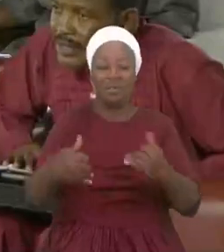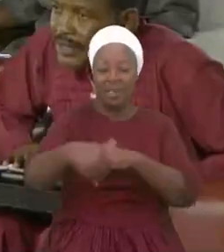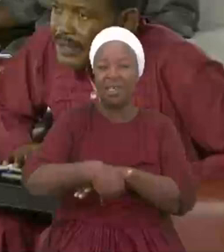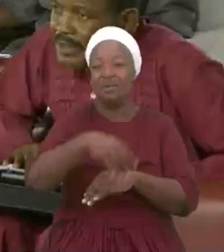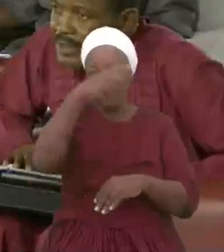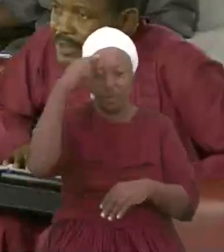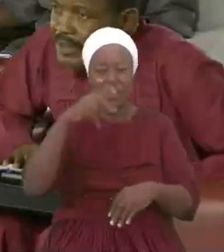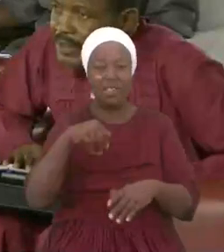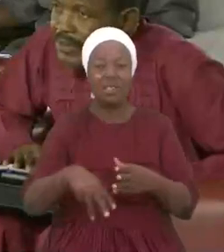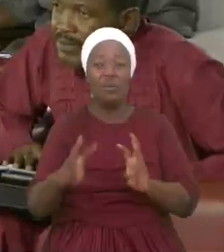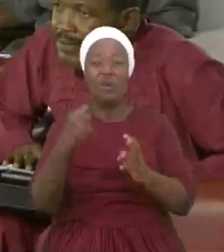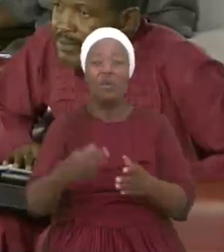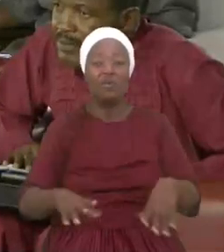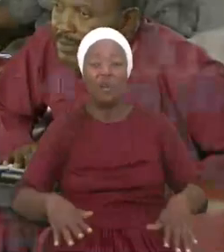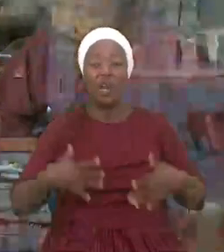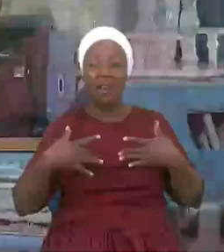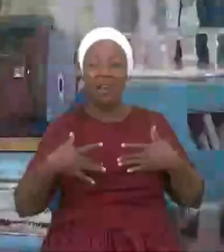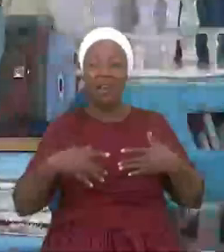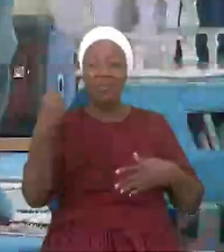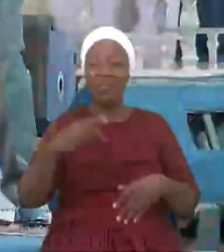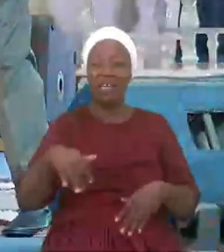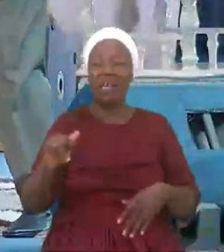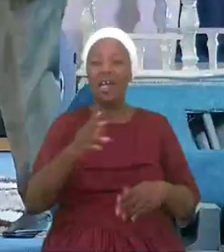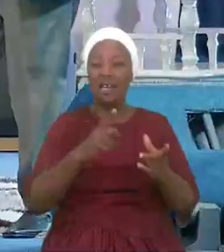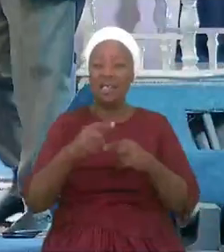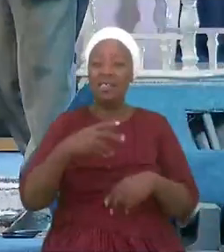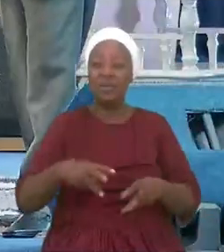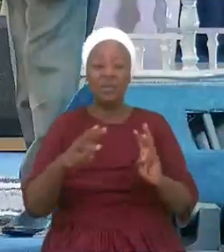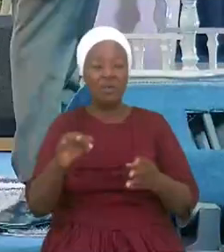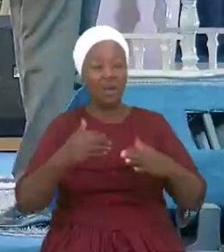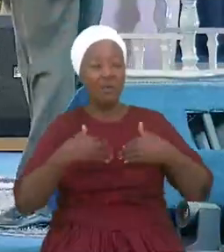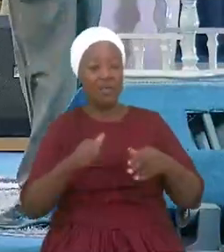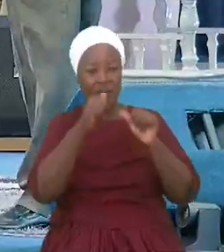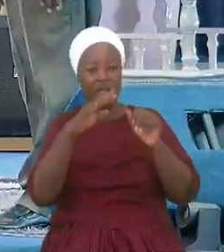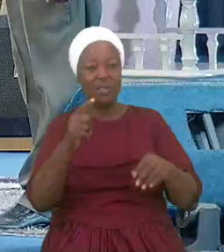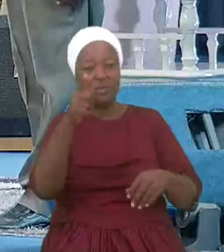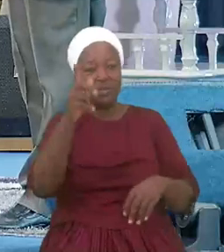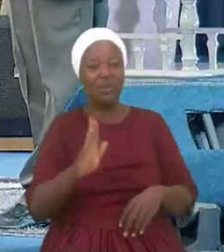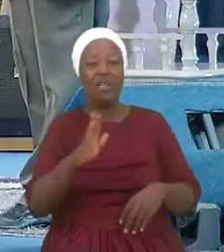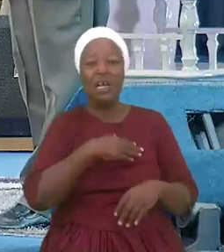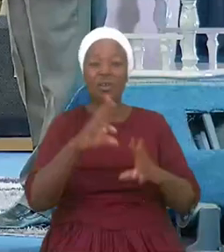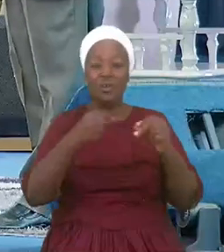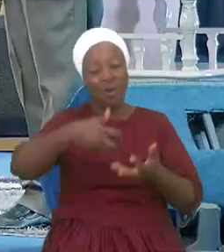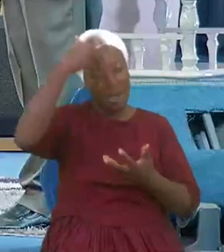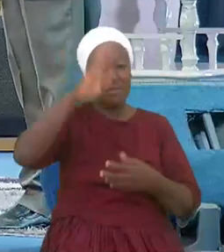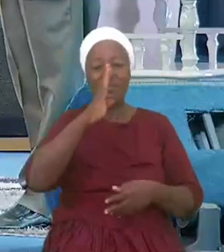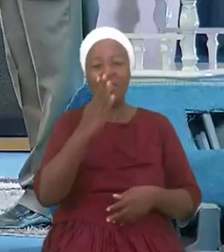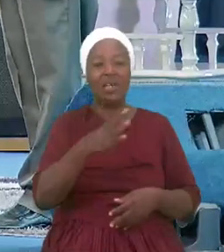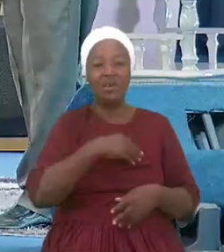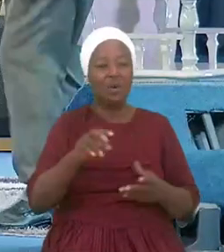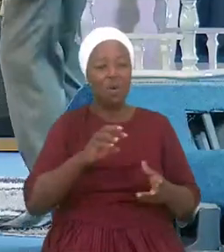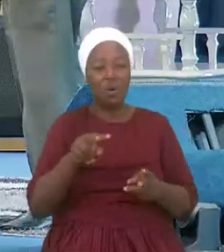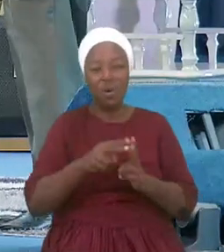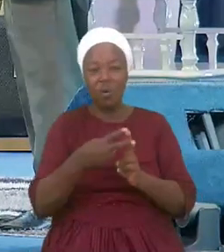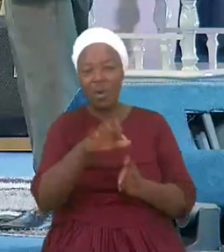me déchirer il n'y a pas de lion sur votre voie ce jour sur la voie de la vie éternelle sur la voie d'avoir